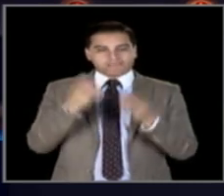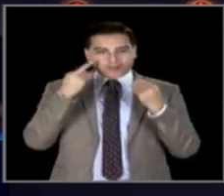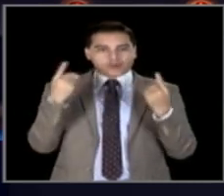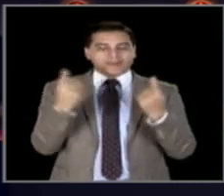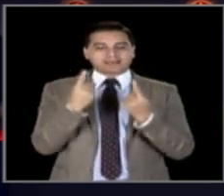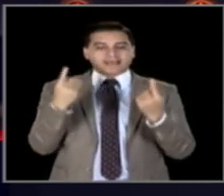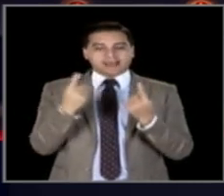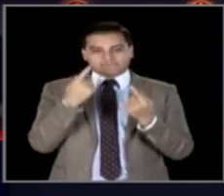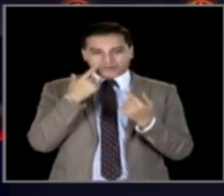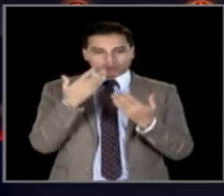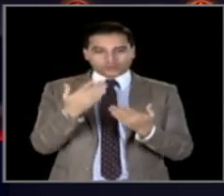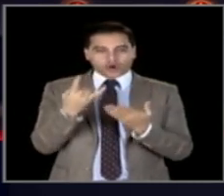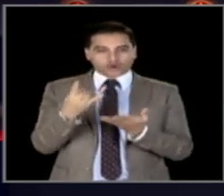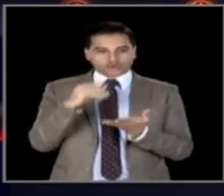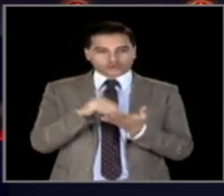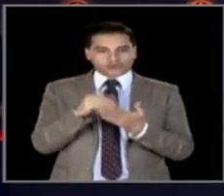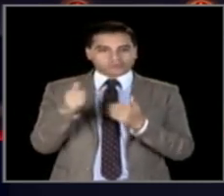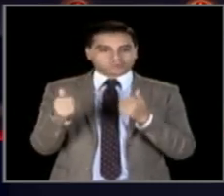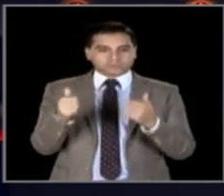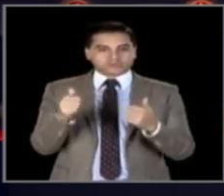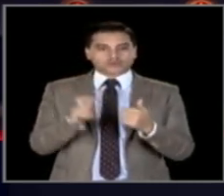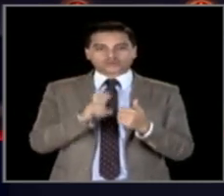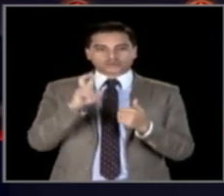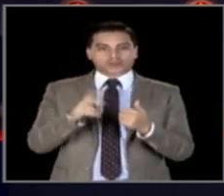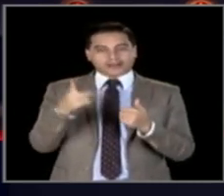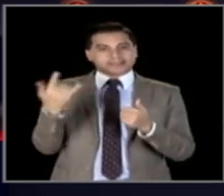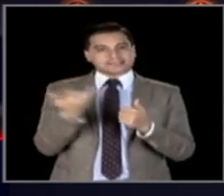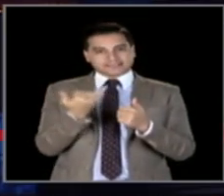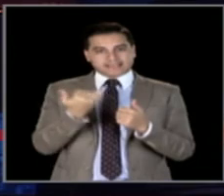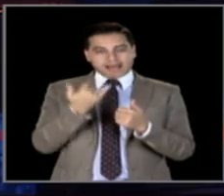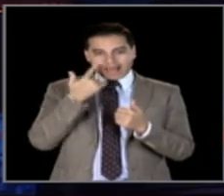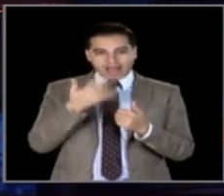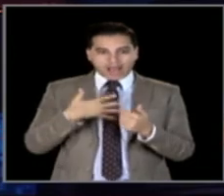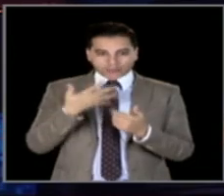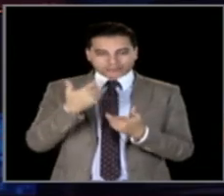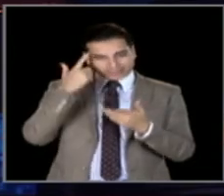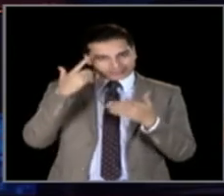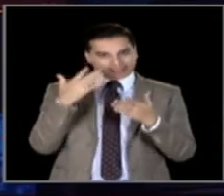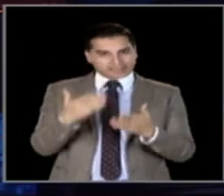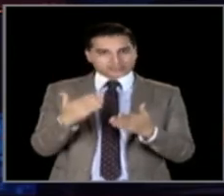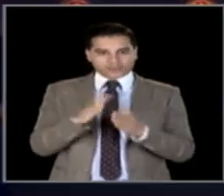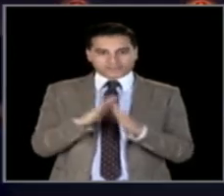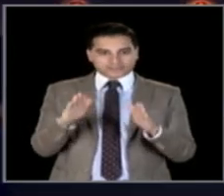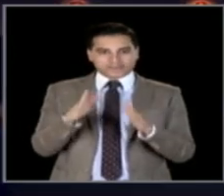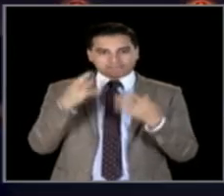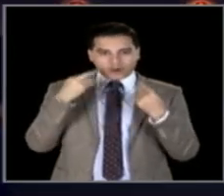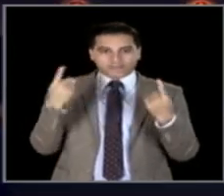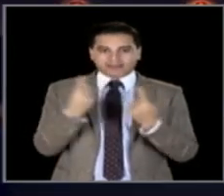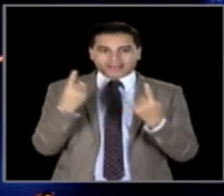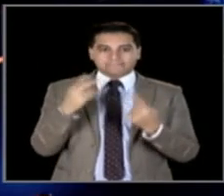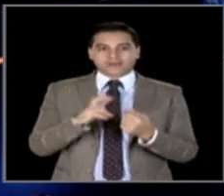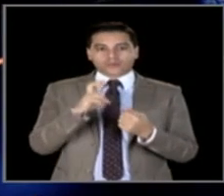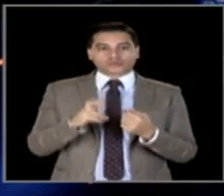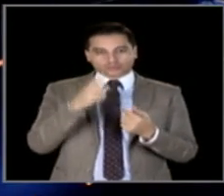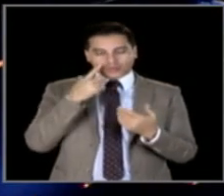المعلومات العامة بعشر نقاط، سؤال سهل محتاجين تركزوا. معلومات عامة، والسؤال